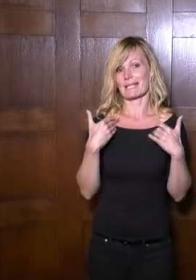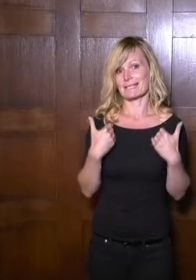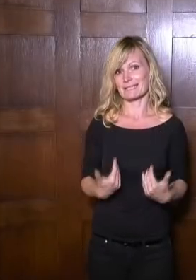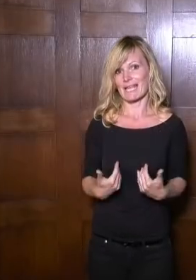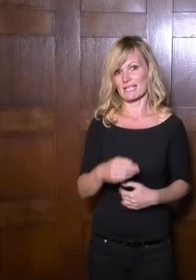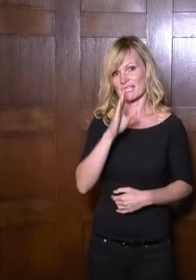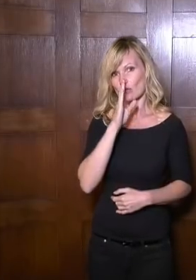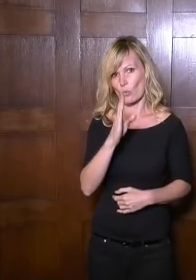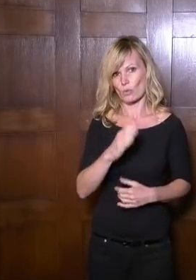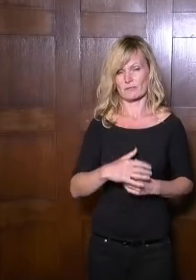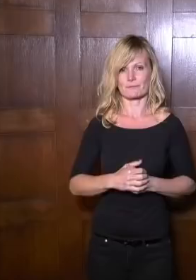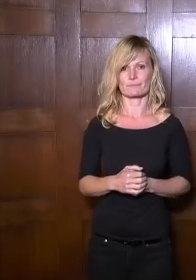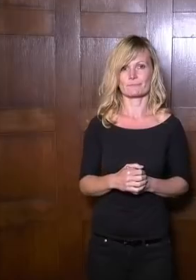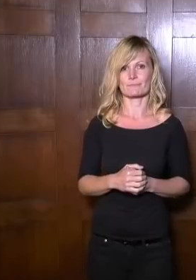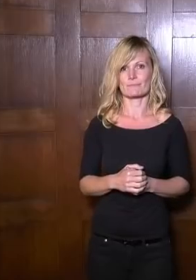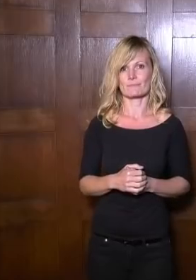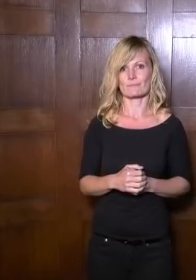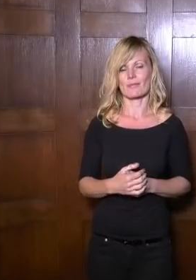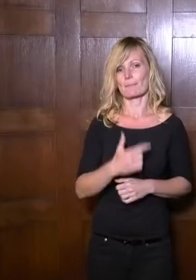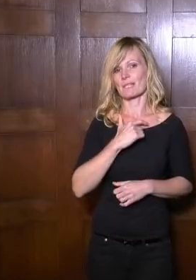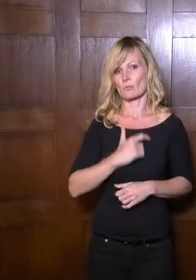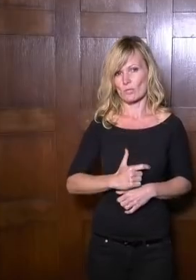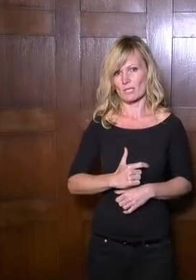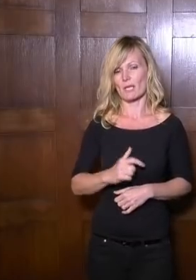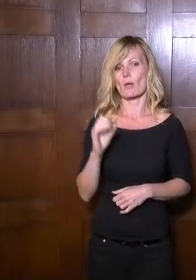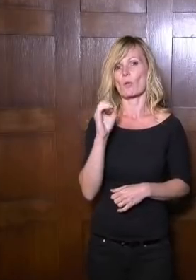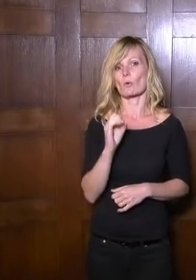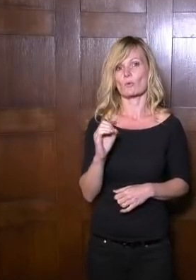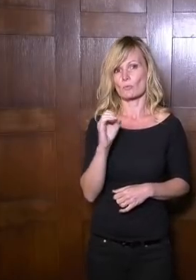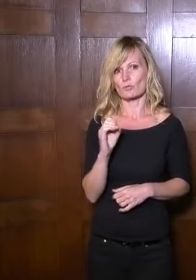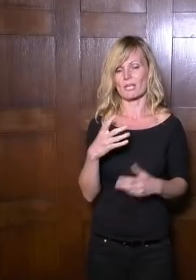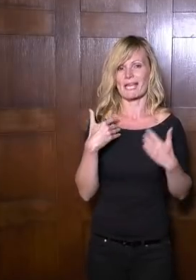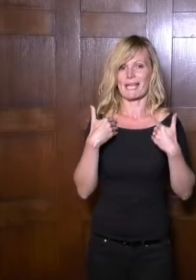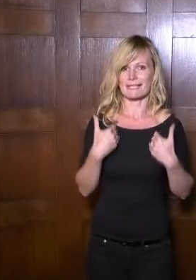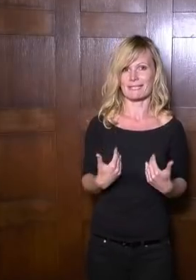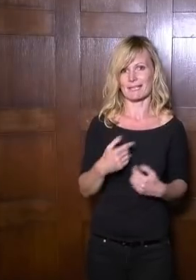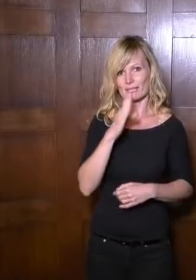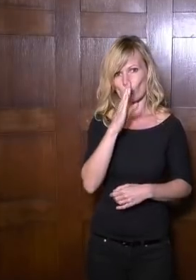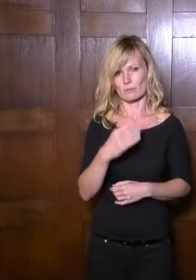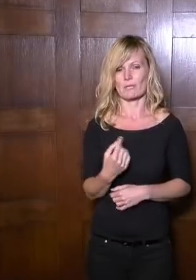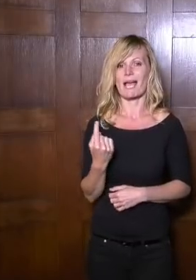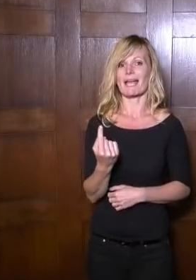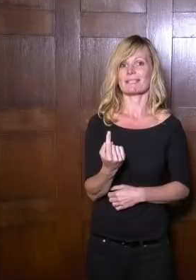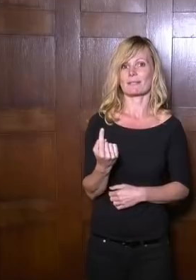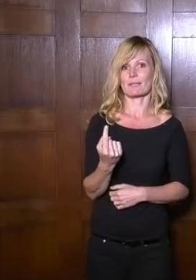Existenznot, persönliche, ökonomische Existenznot, Einsamkeit,